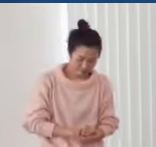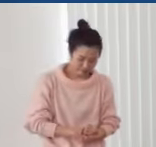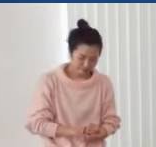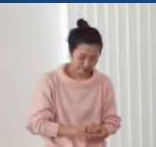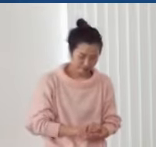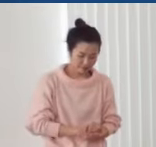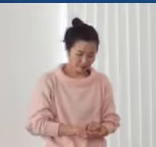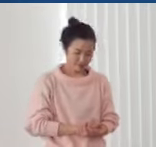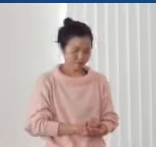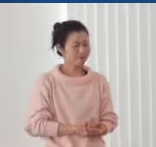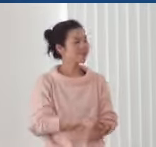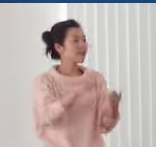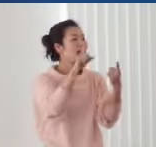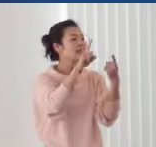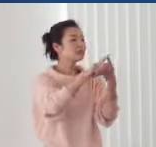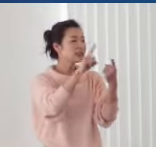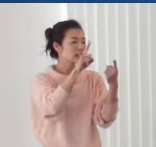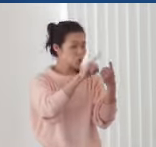ことを言っていると思うんですけれども、